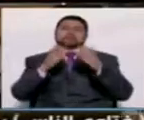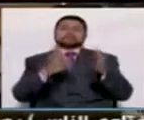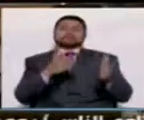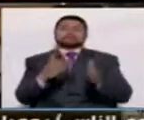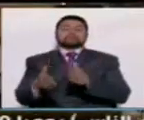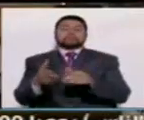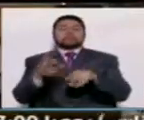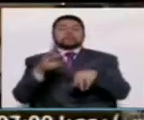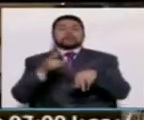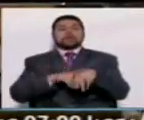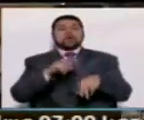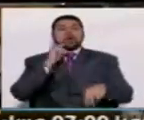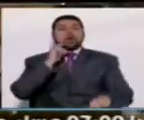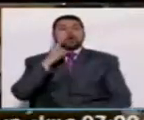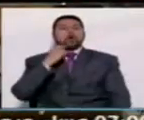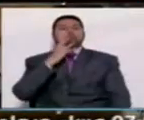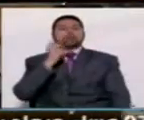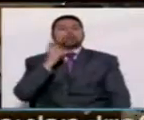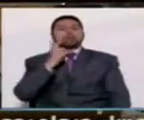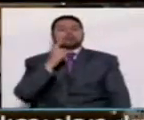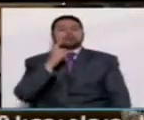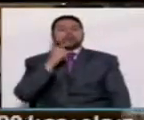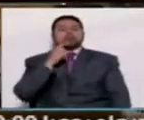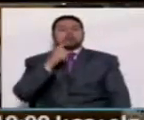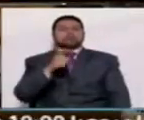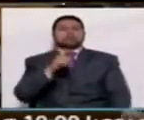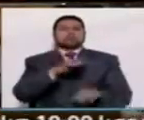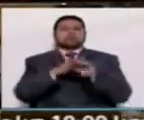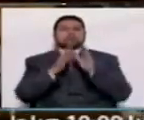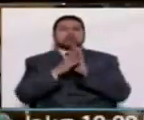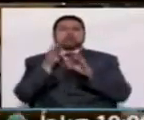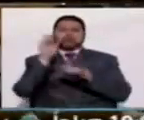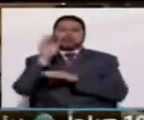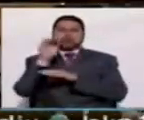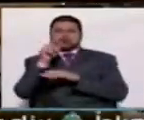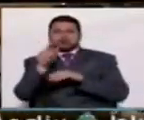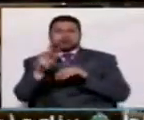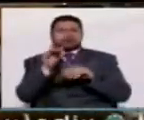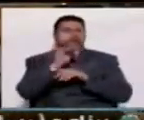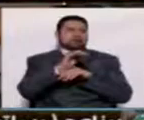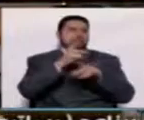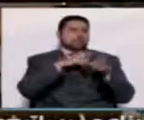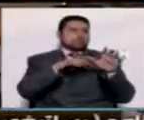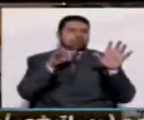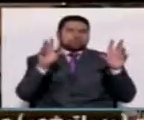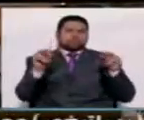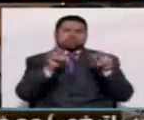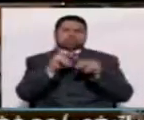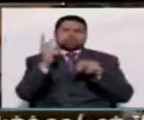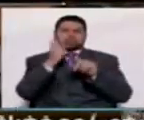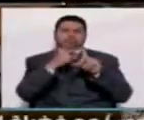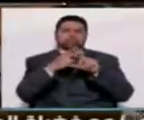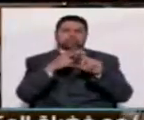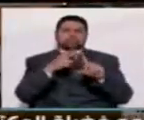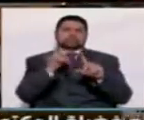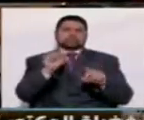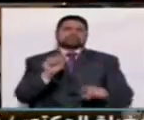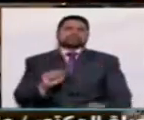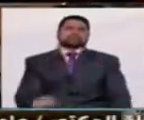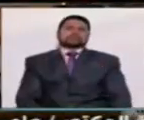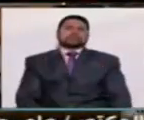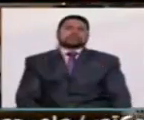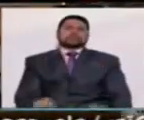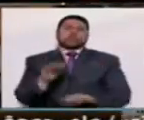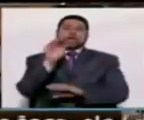يعني سيدنا عمر كانت له أكثر من ناقة، ناقة نعم أو كانت له ناقتان، ناقة